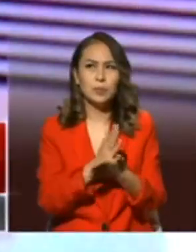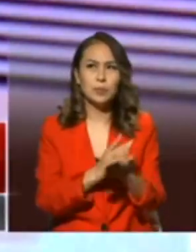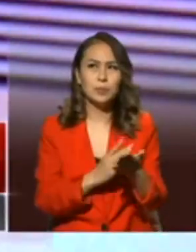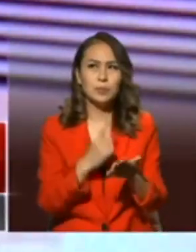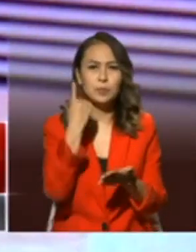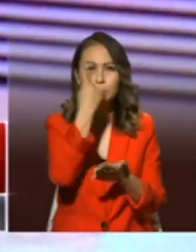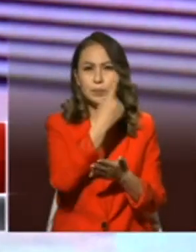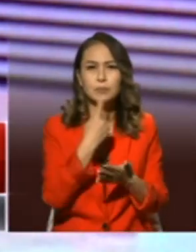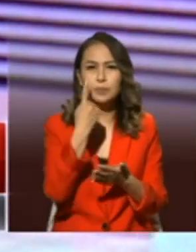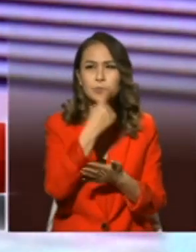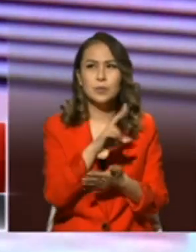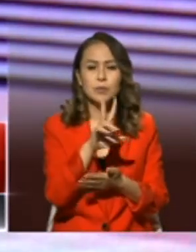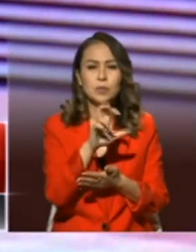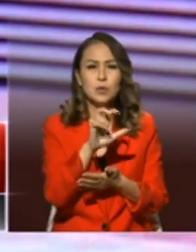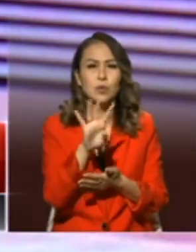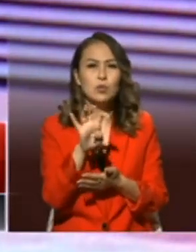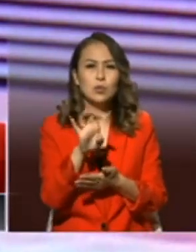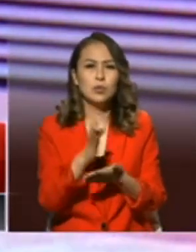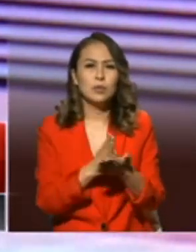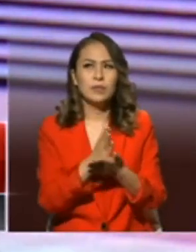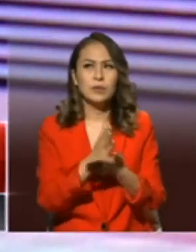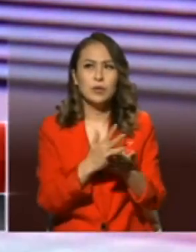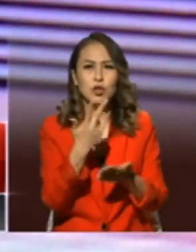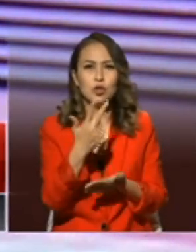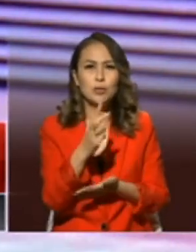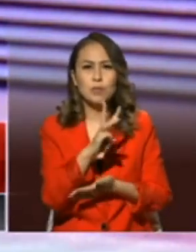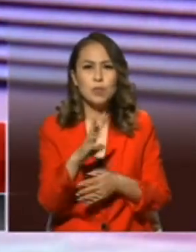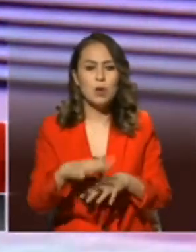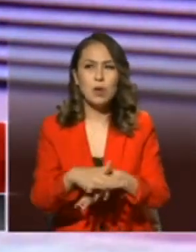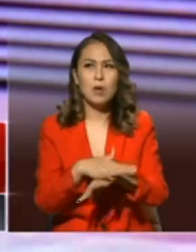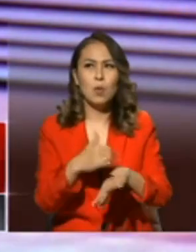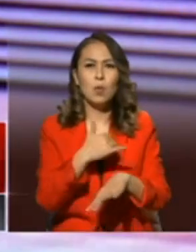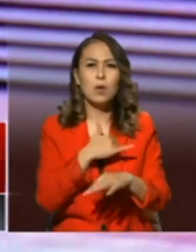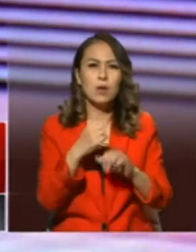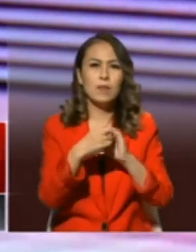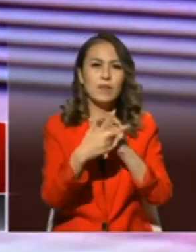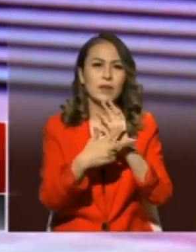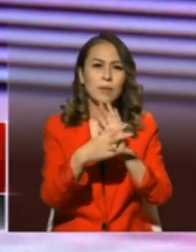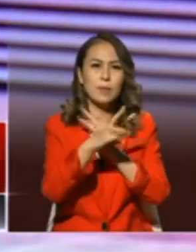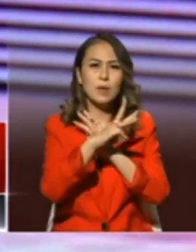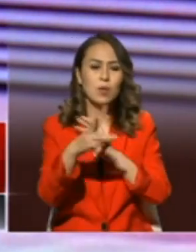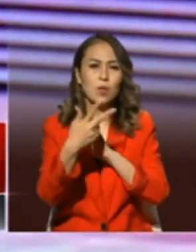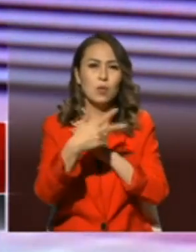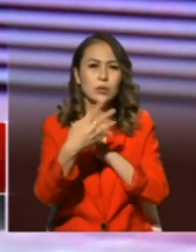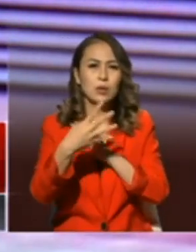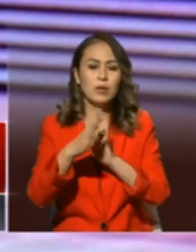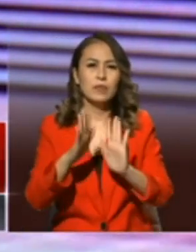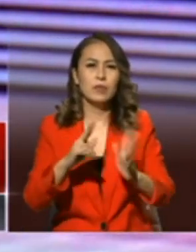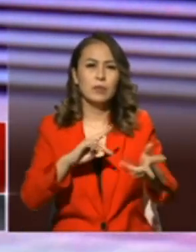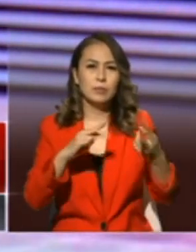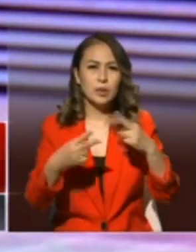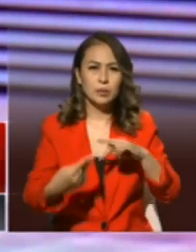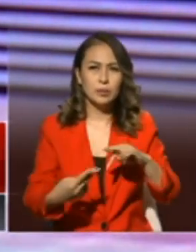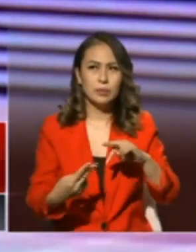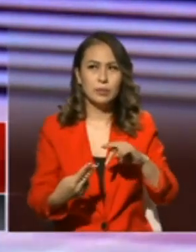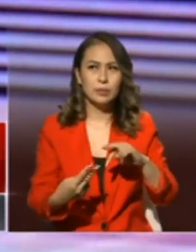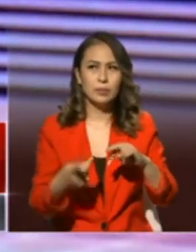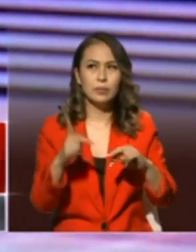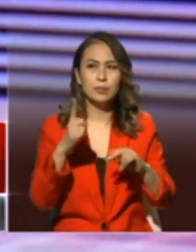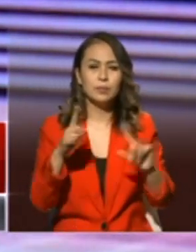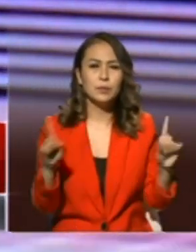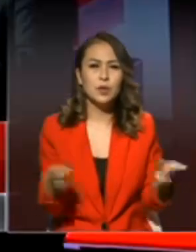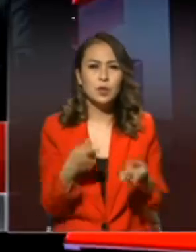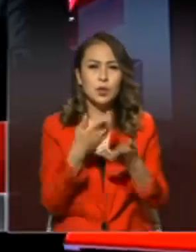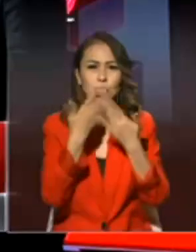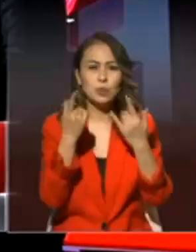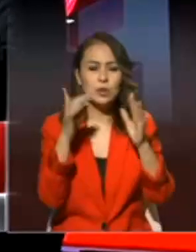үшін 300-400 жасайды. 3 миллион халқы бар. Ал бізде 18 миллион халықпен бір жылда 30-40 қана транспорт жасаймыз. Неге?